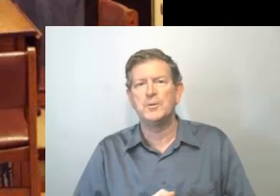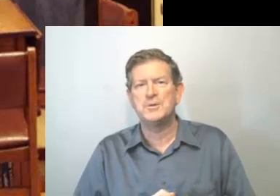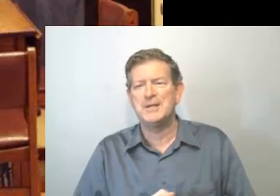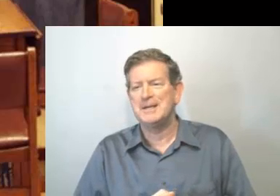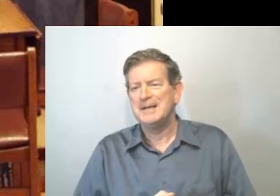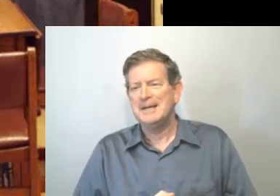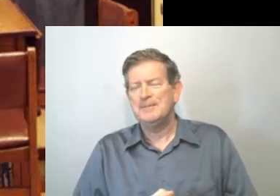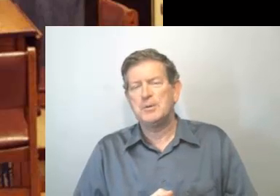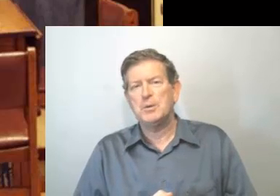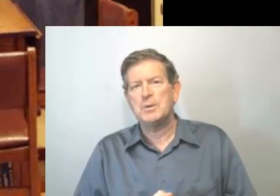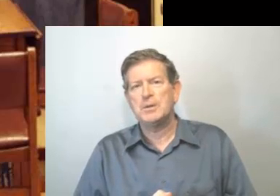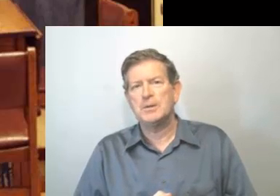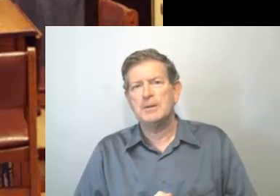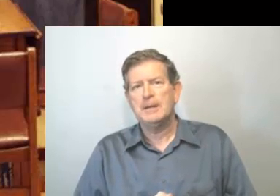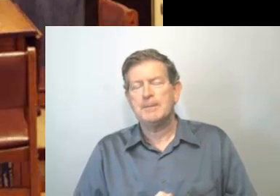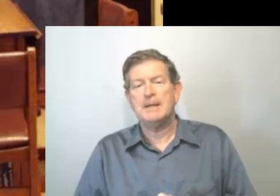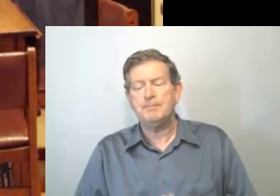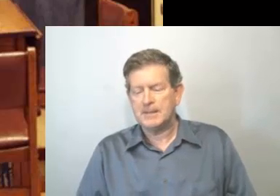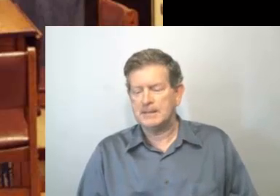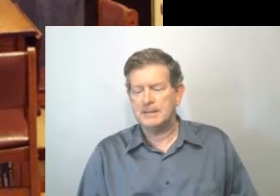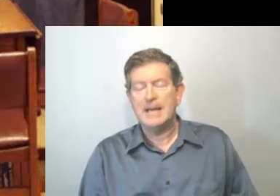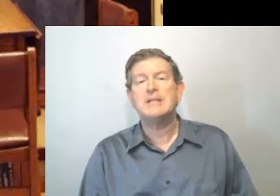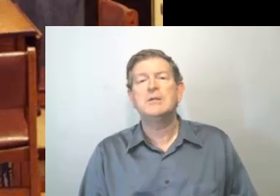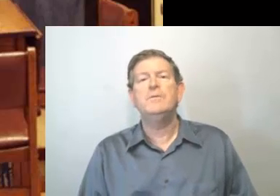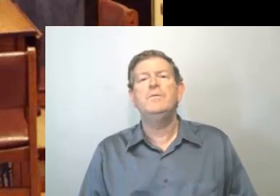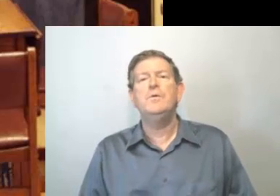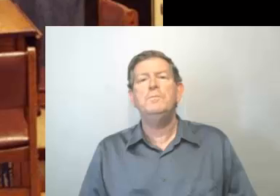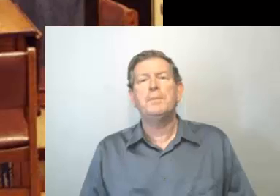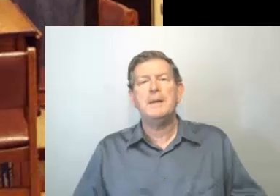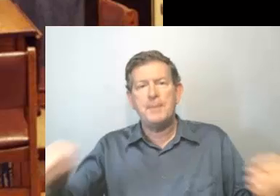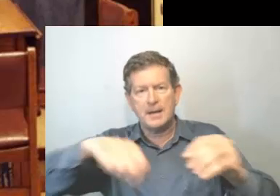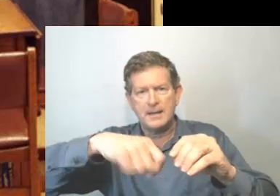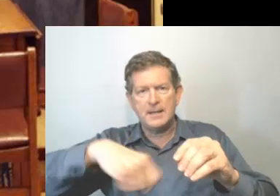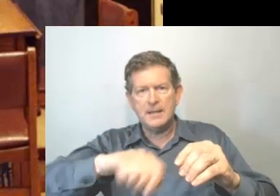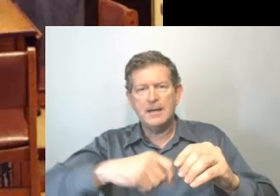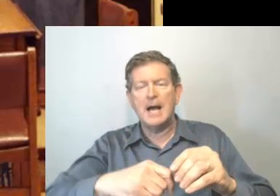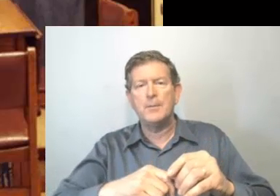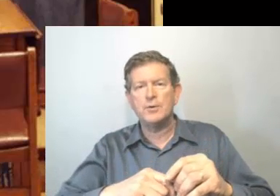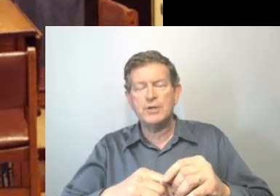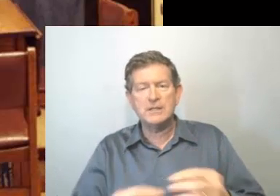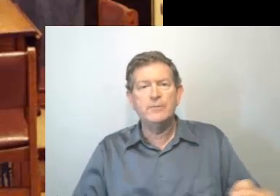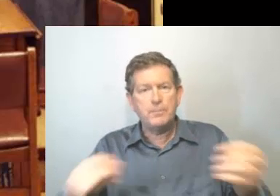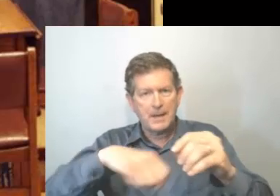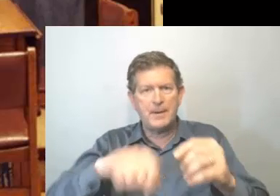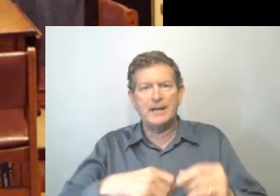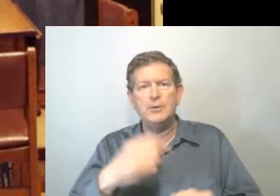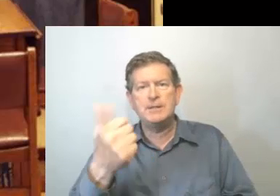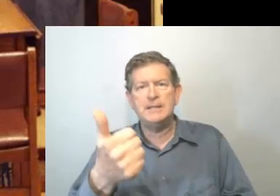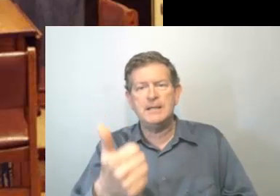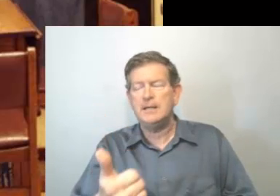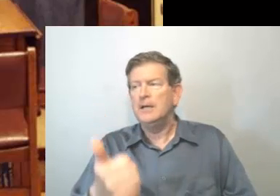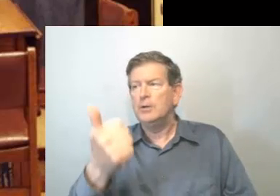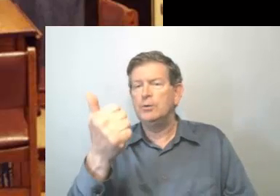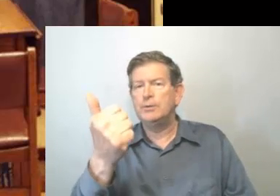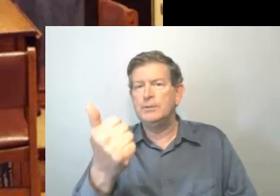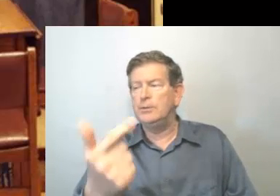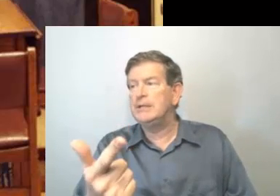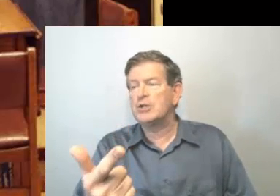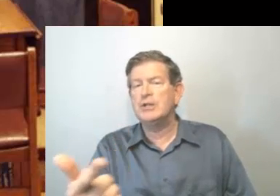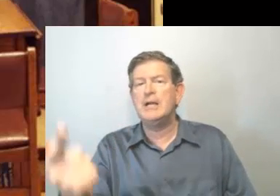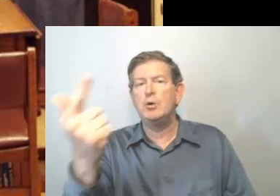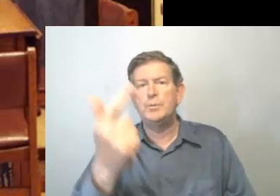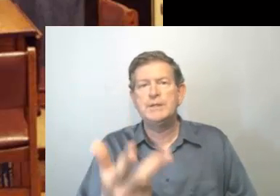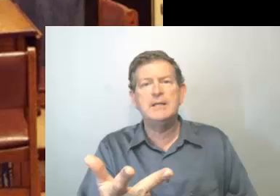fais volontiers. Donc, est-ce que vous préparez à manger? Est-ce que vous préparez le dîner,